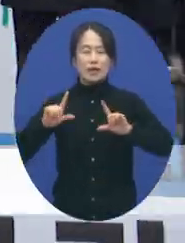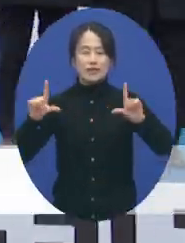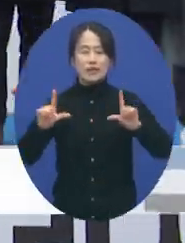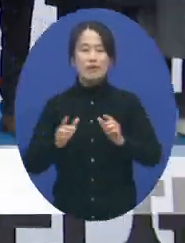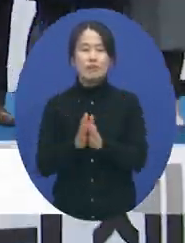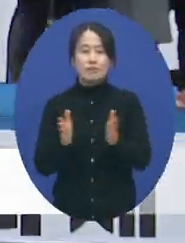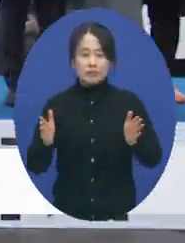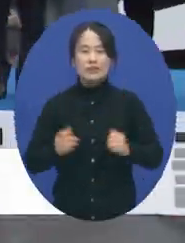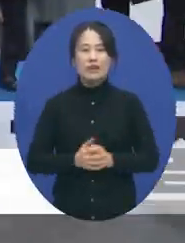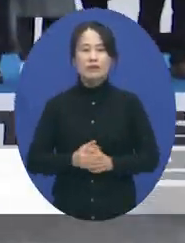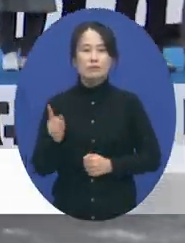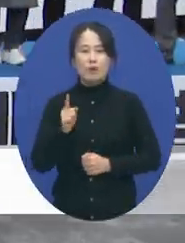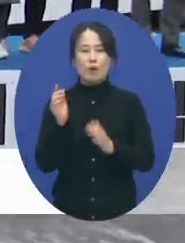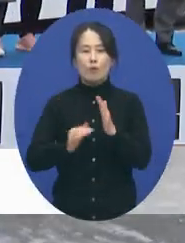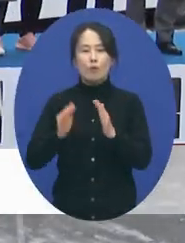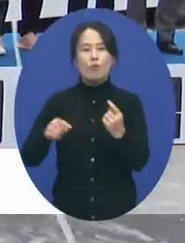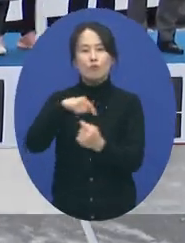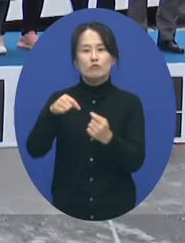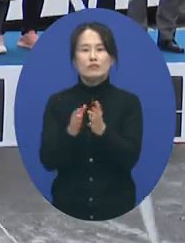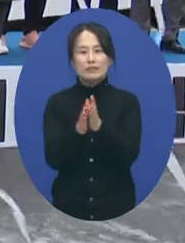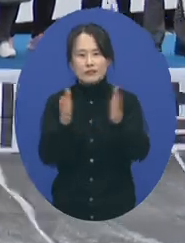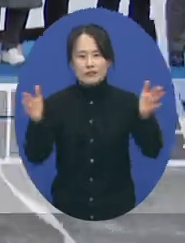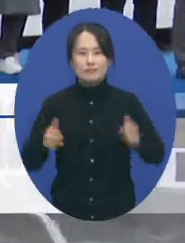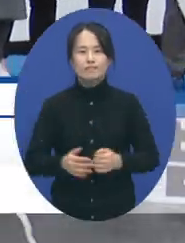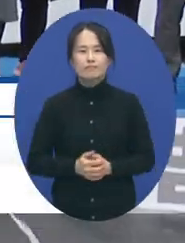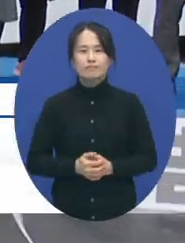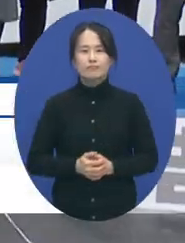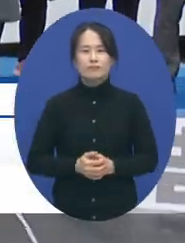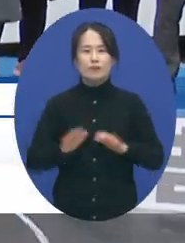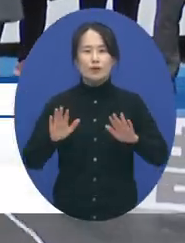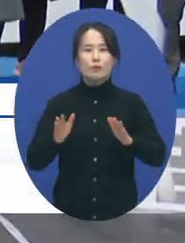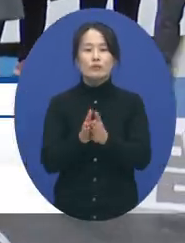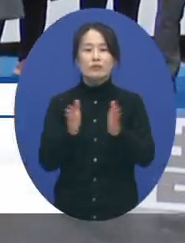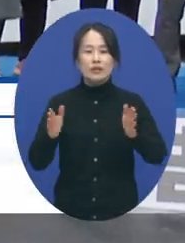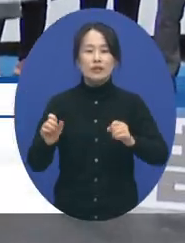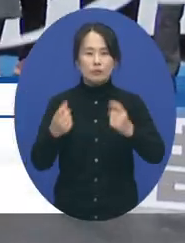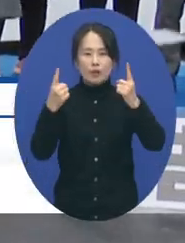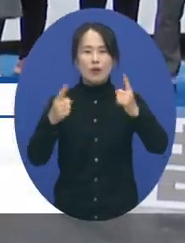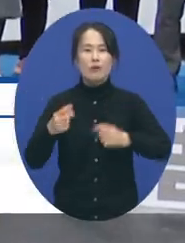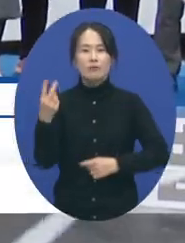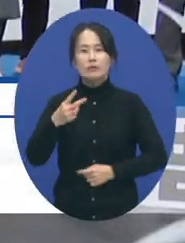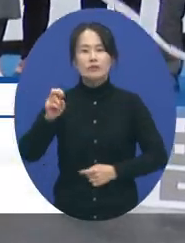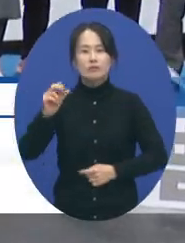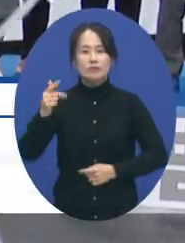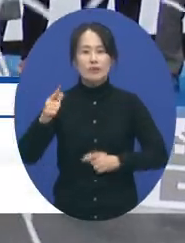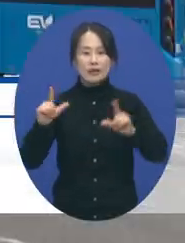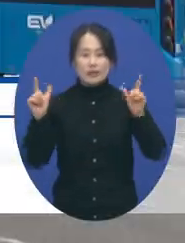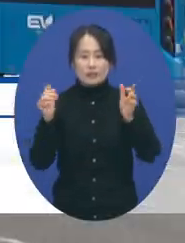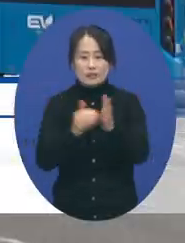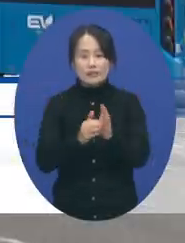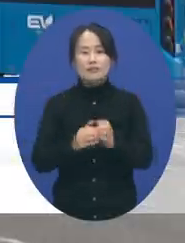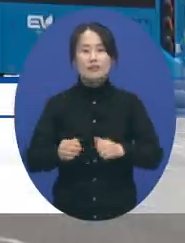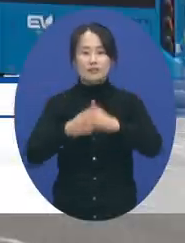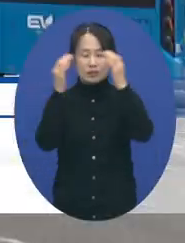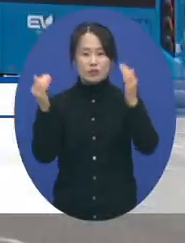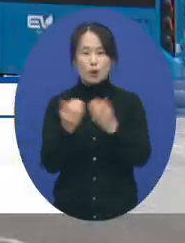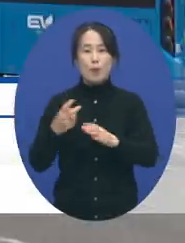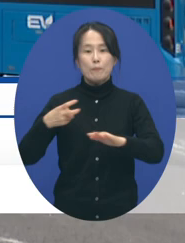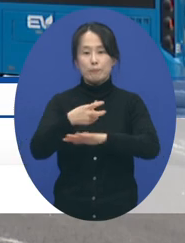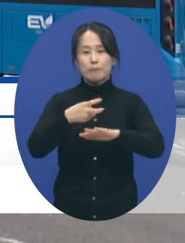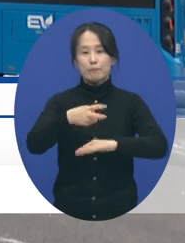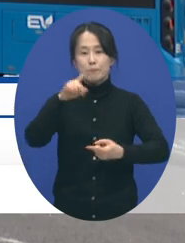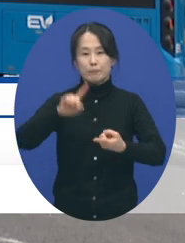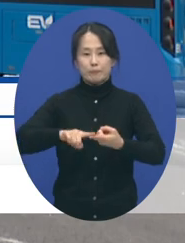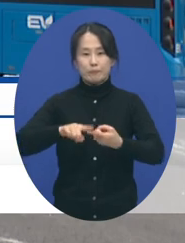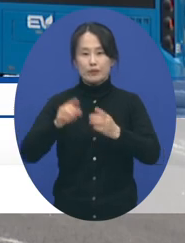시내버스 공공관리제가 드디어 출발합니다. 오늘 출범을 계기로 해서 2027년까지